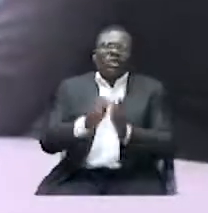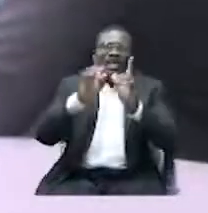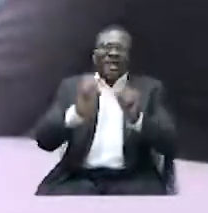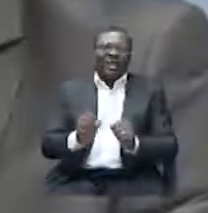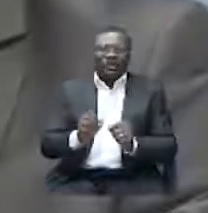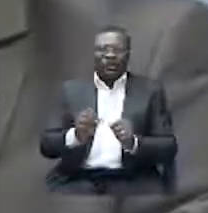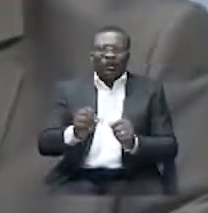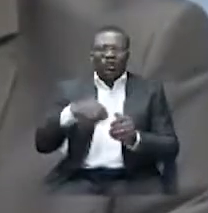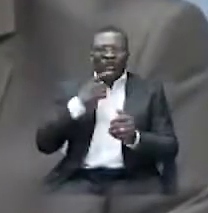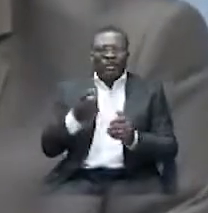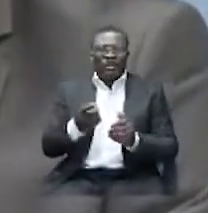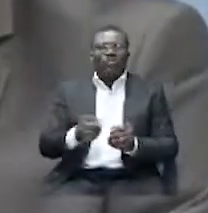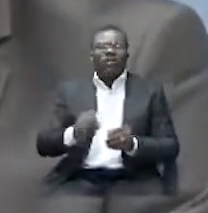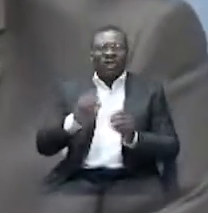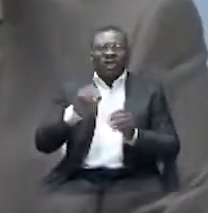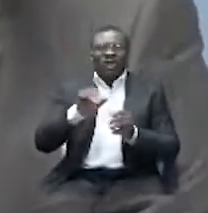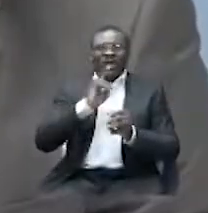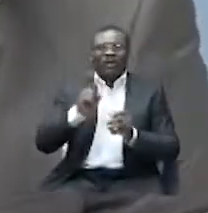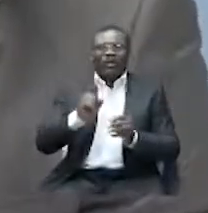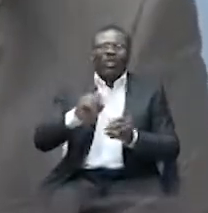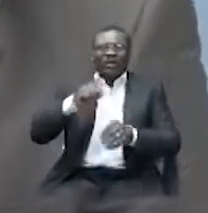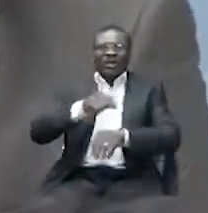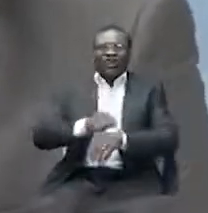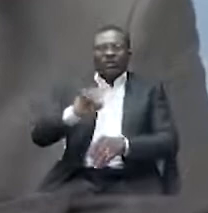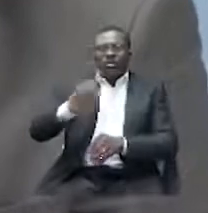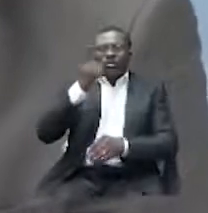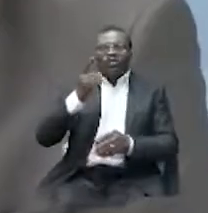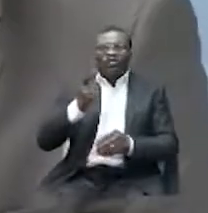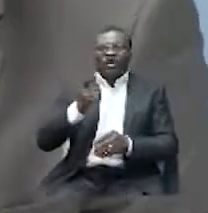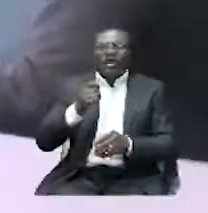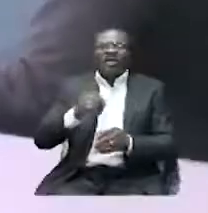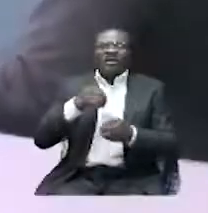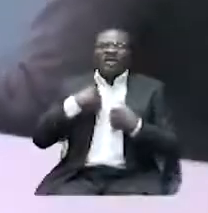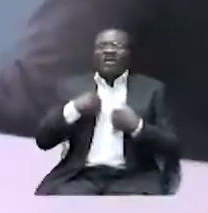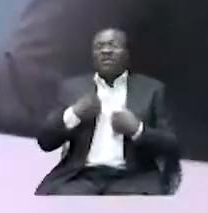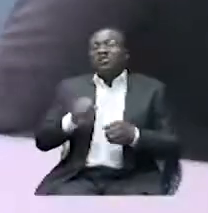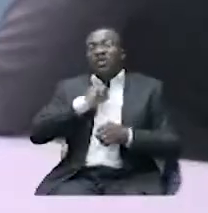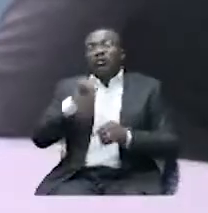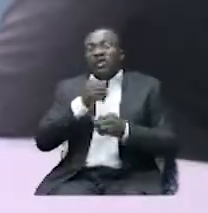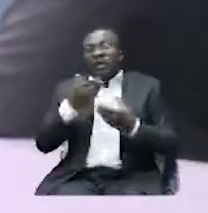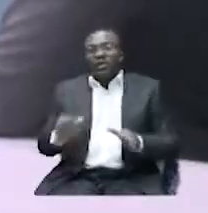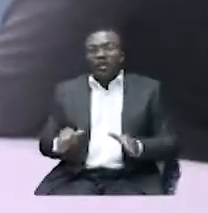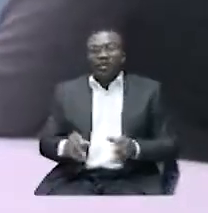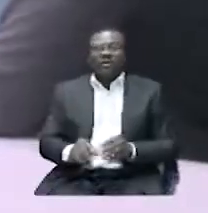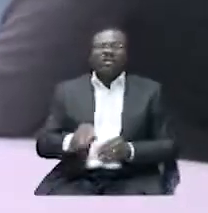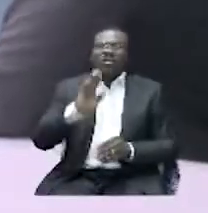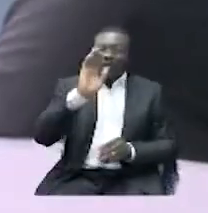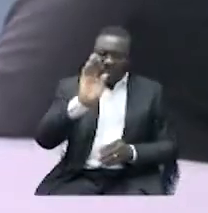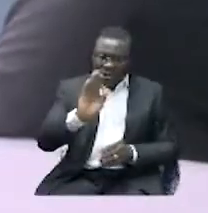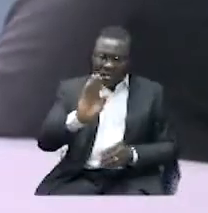que le président, parce Non, que c'est un attendez. mandat unique, ne se dira qu'il n'a plus rien à perdre, donc il gouverne Non, comme il veut? ne soyez pas sourds à ce que je